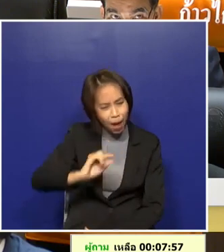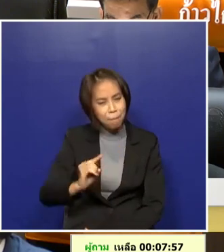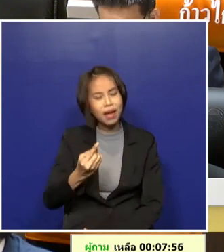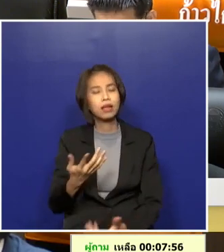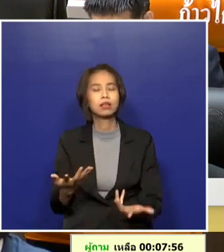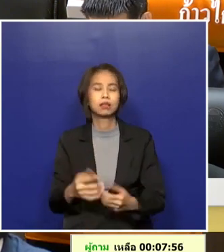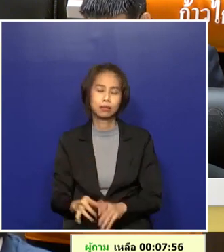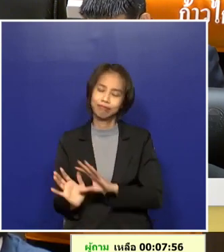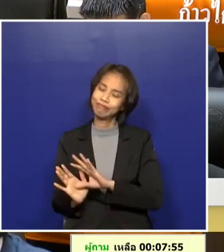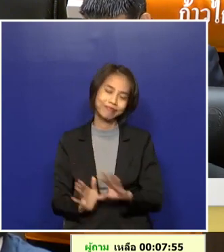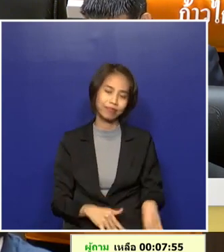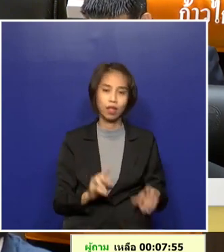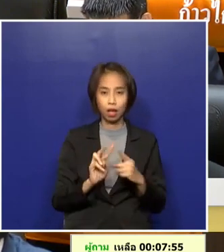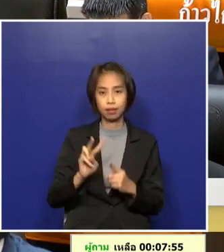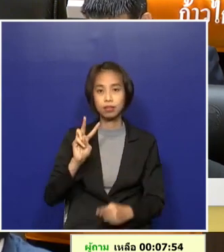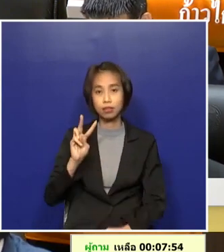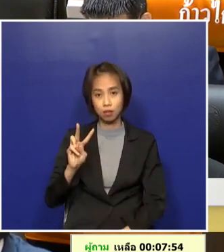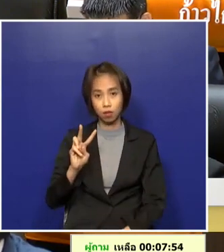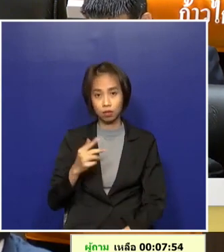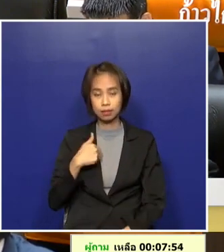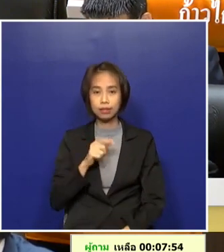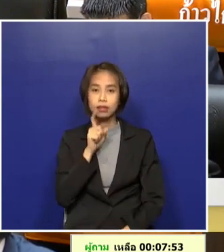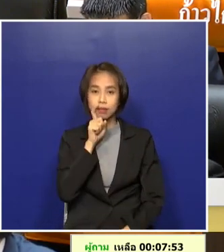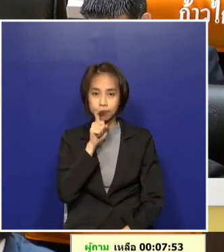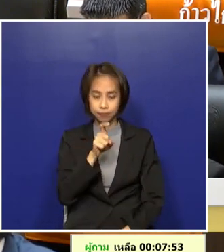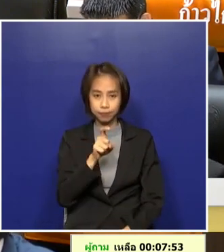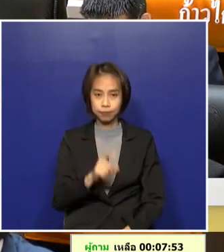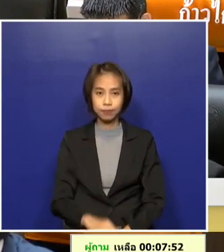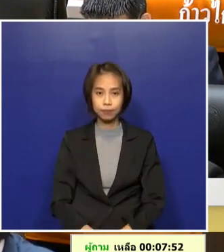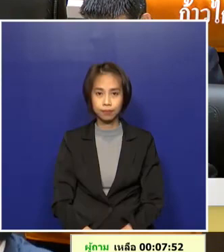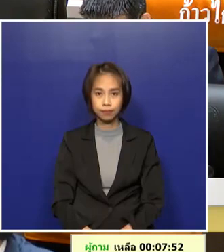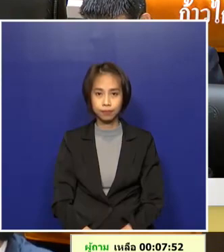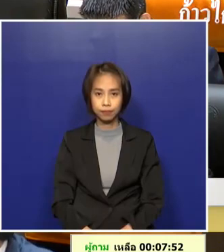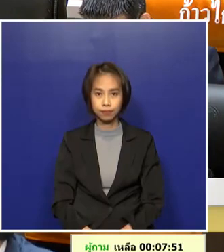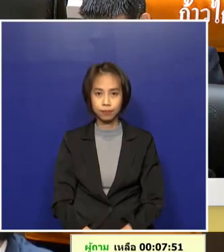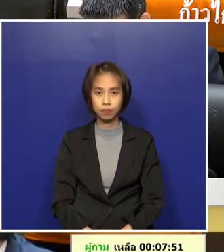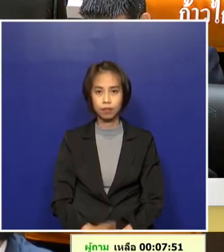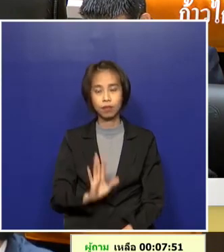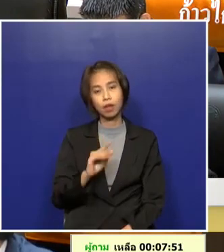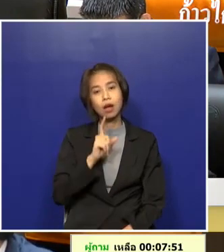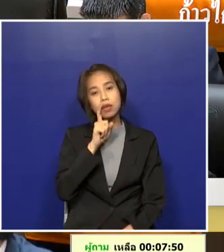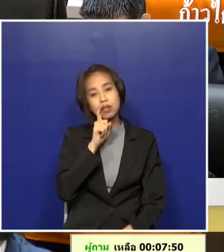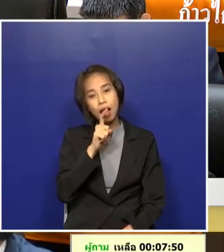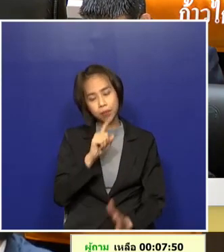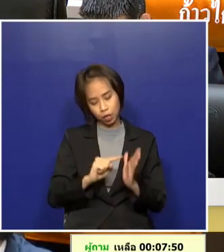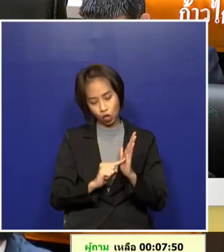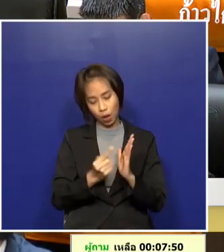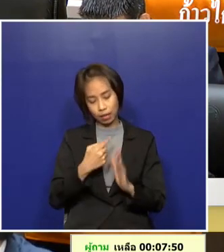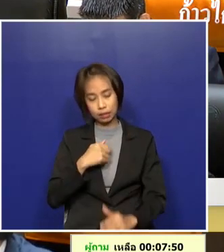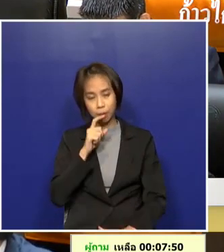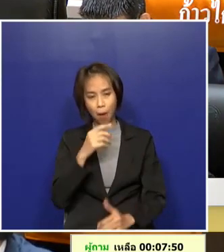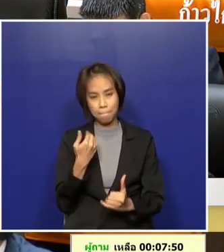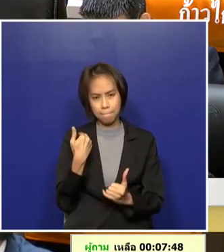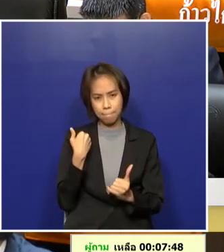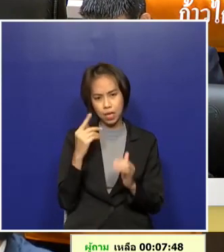องครับท่านมหาเนี่ยผมก็อยากจะถามท่านรัฐมนตรีนะครับเนี่ยคือไอ้เงื่อนไขที่ผมขึ้นไปตอนแรกเนี่ยมันมีเยอะมากนะครับอย่